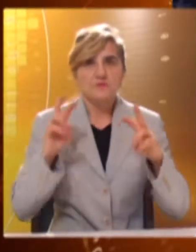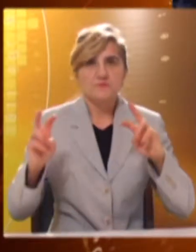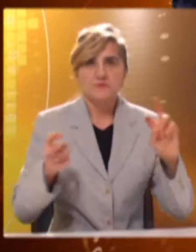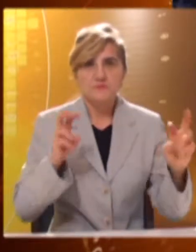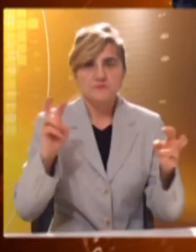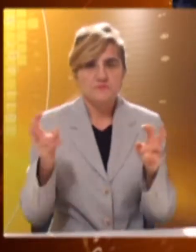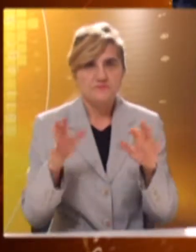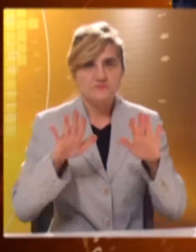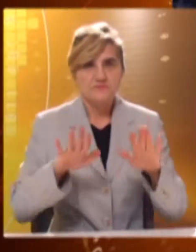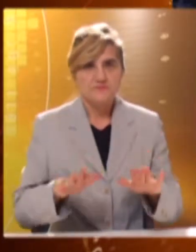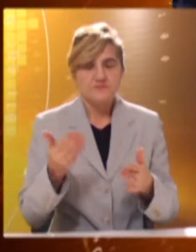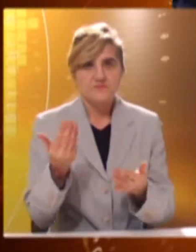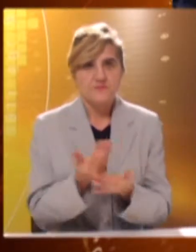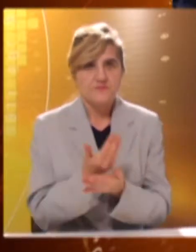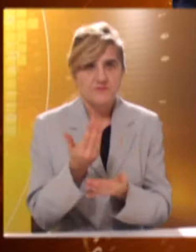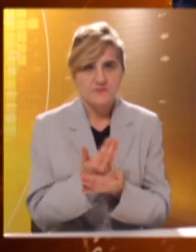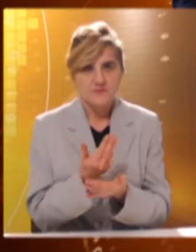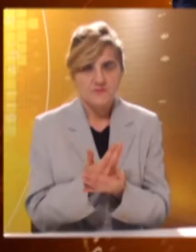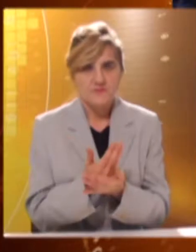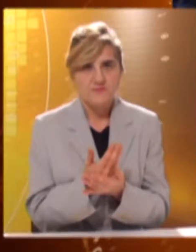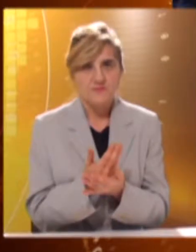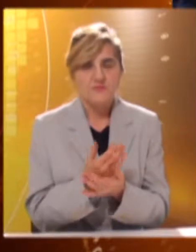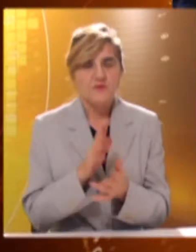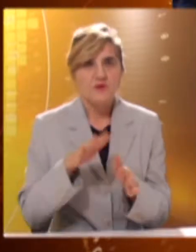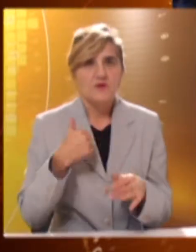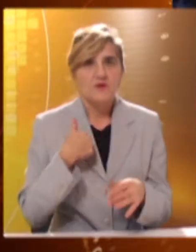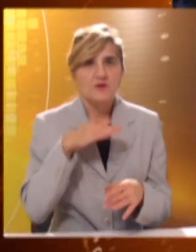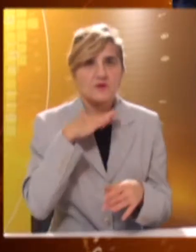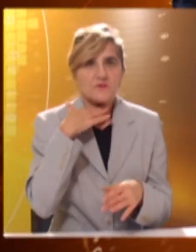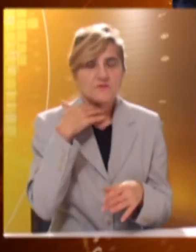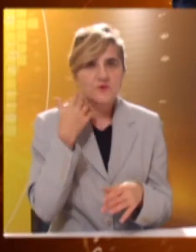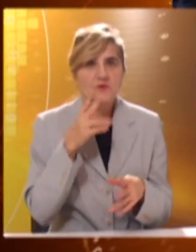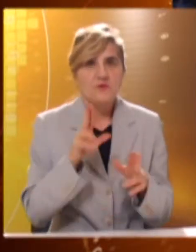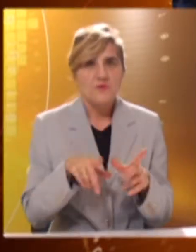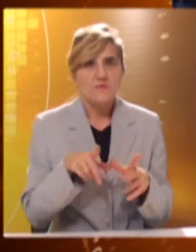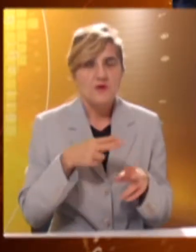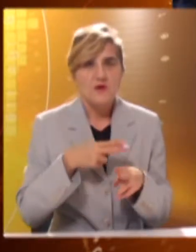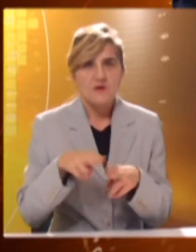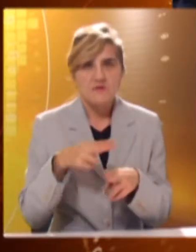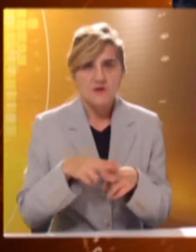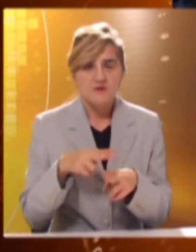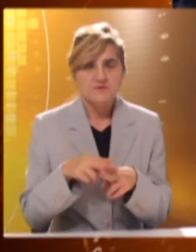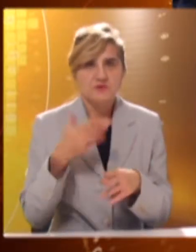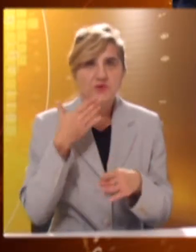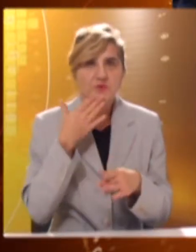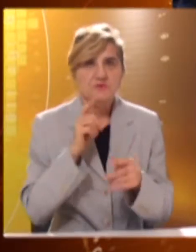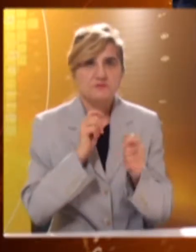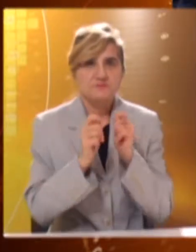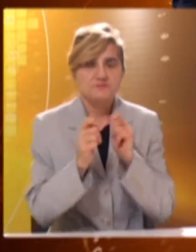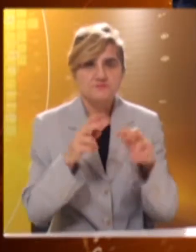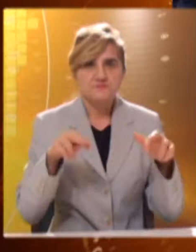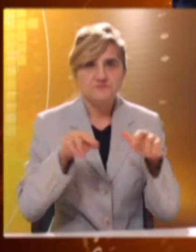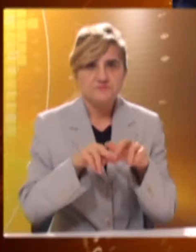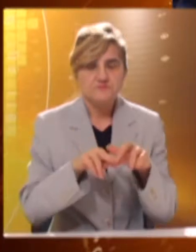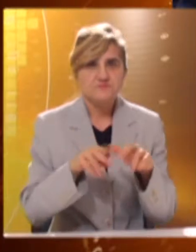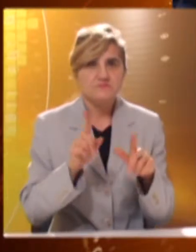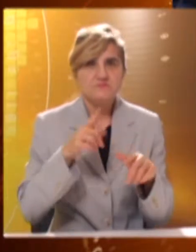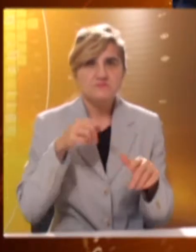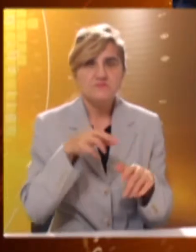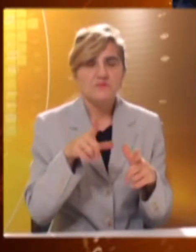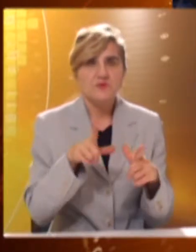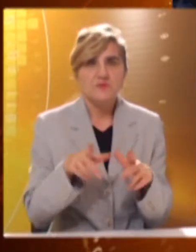sporova, čak imamo mnogo više uspešno rešenih sporova u odnosu na